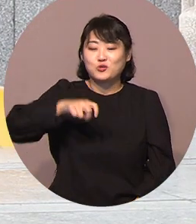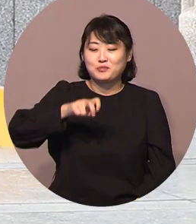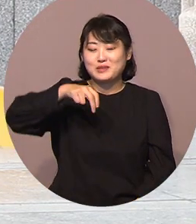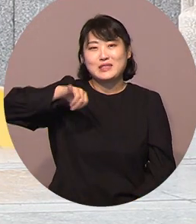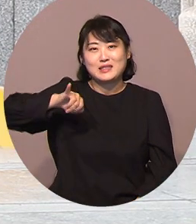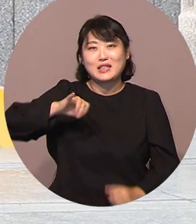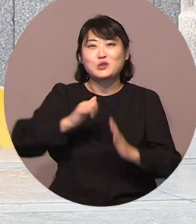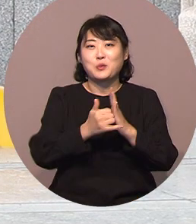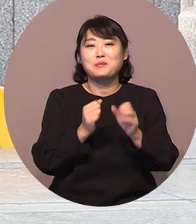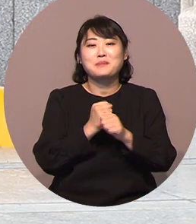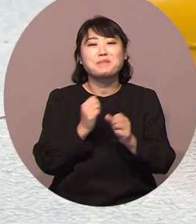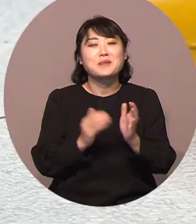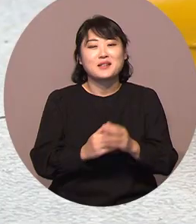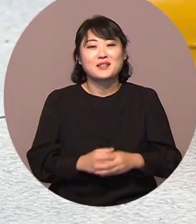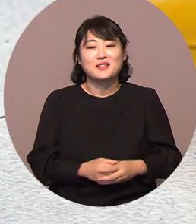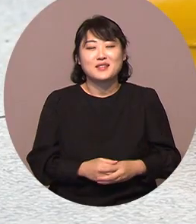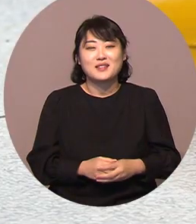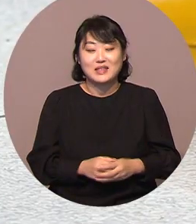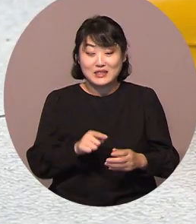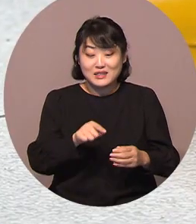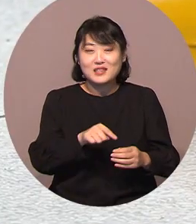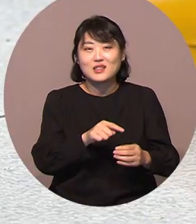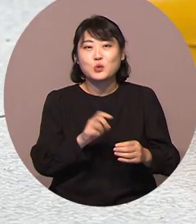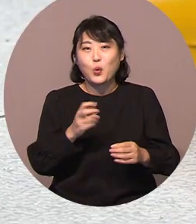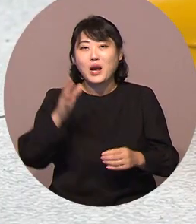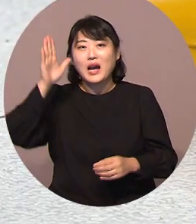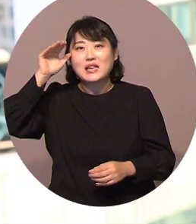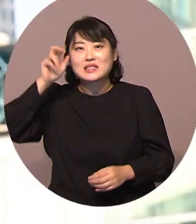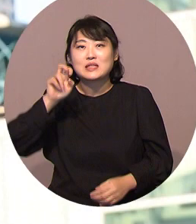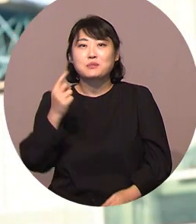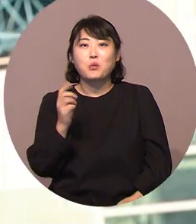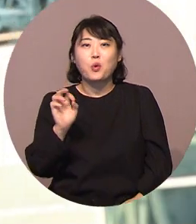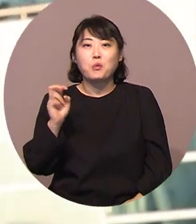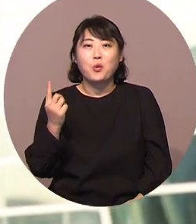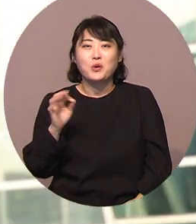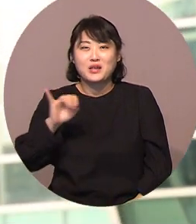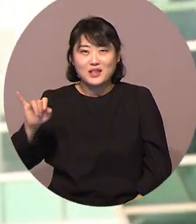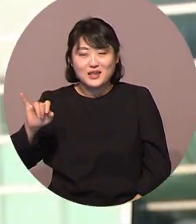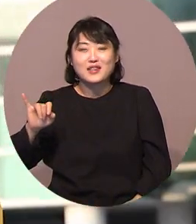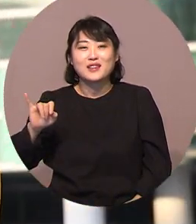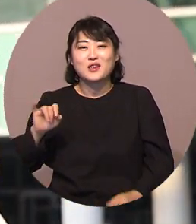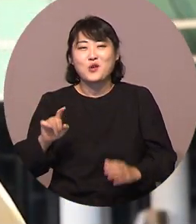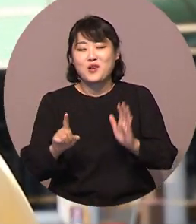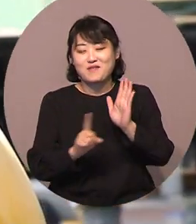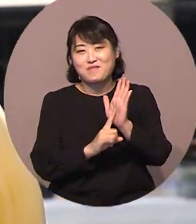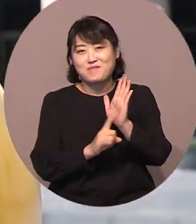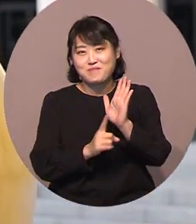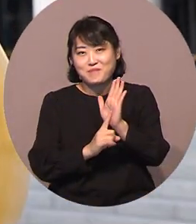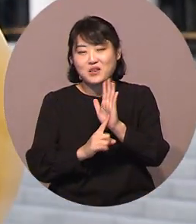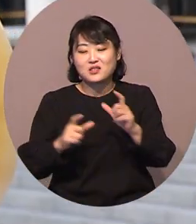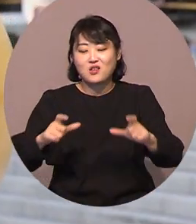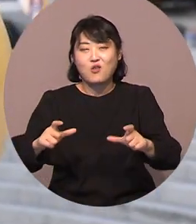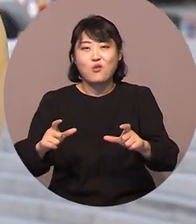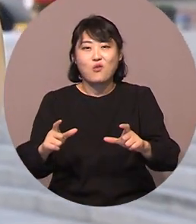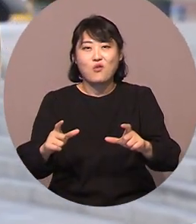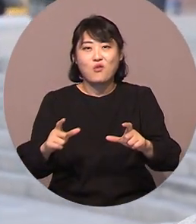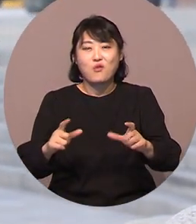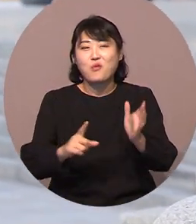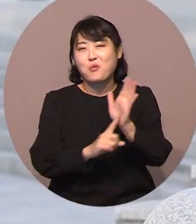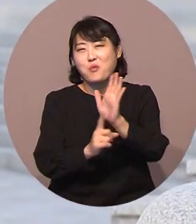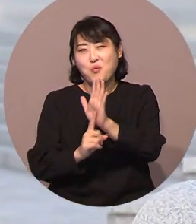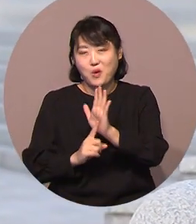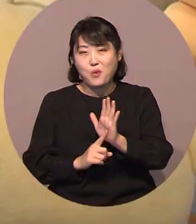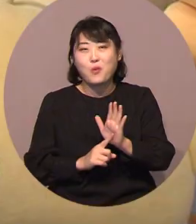재탄생했습니다 대전시는 꿈시 가족과 반려견 몽몽이 등을 홍보 대사로 위촉해 지역 관광 활성화에 활용하는